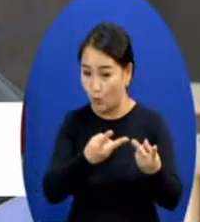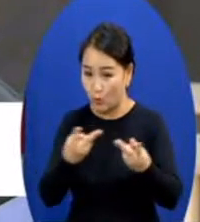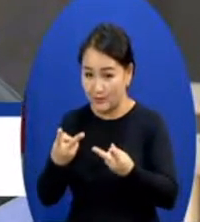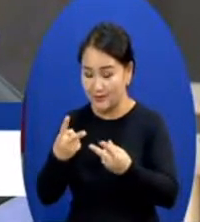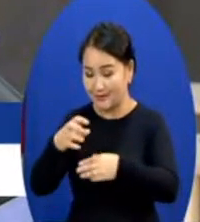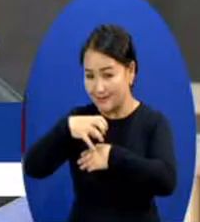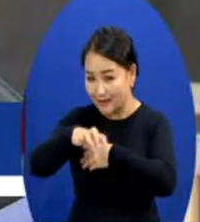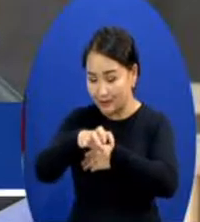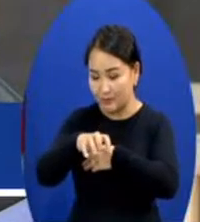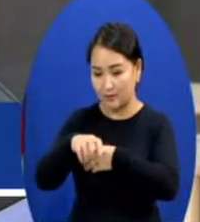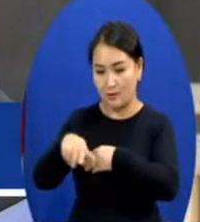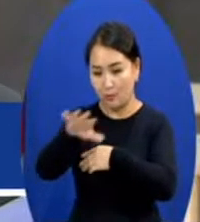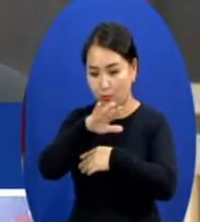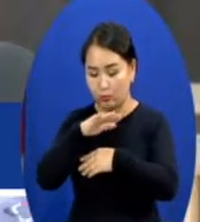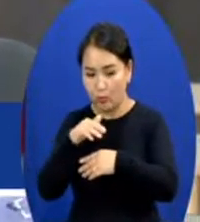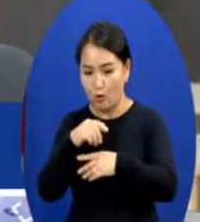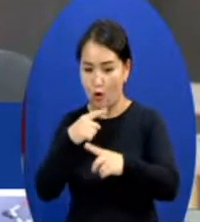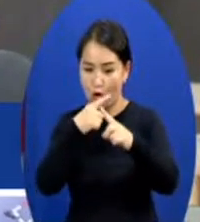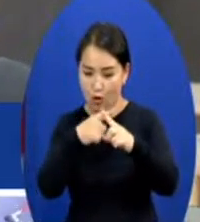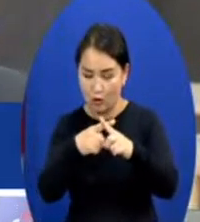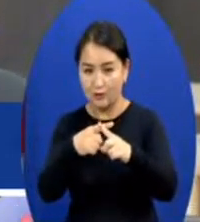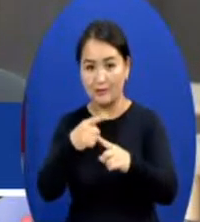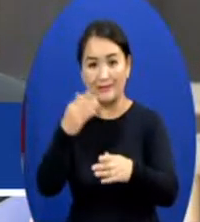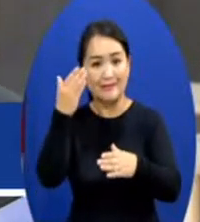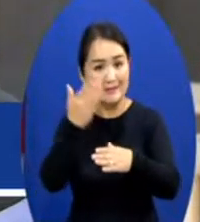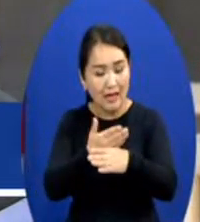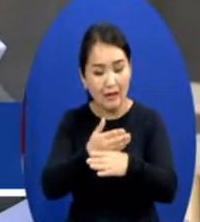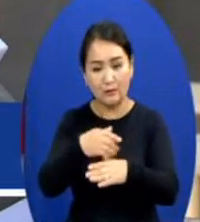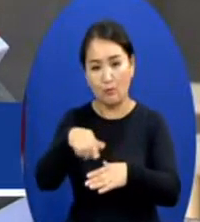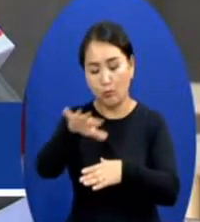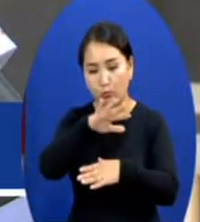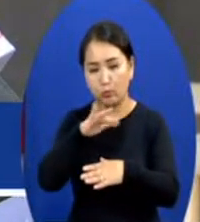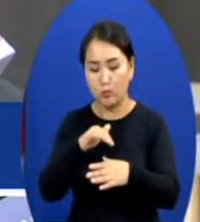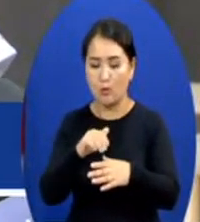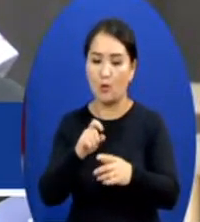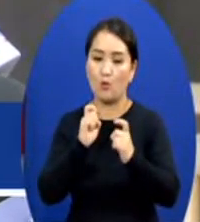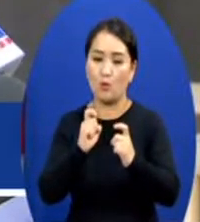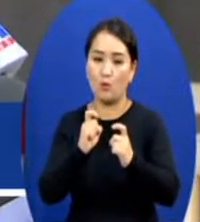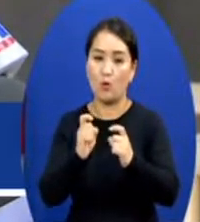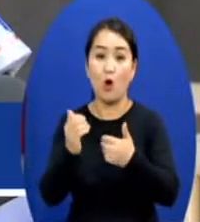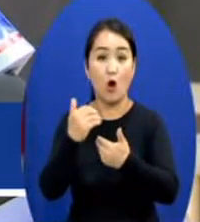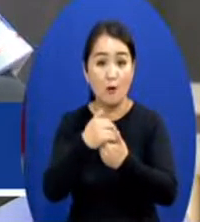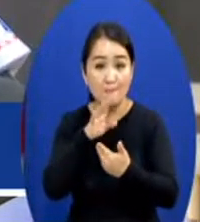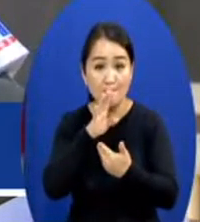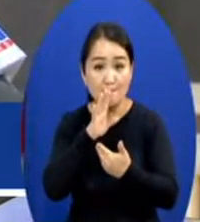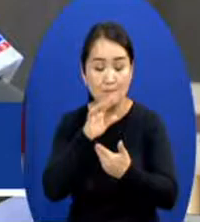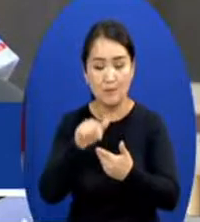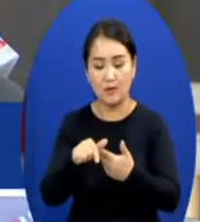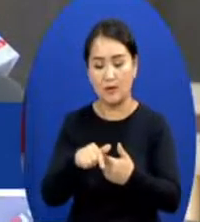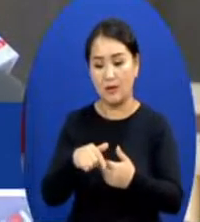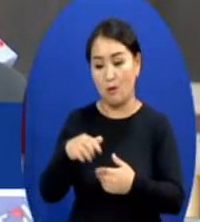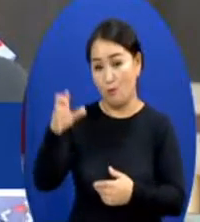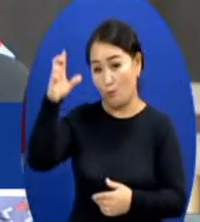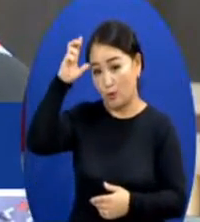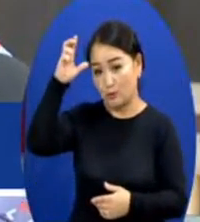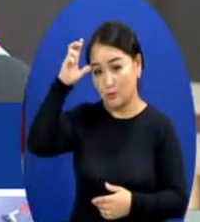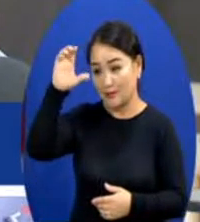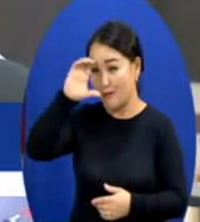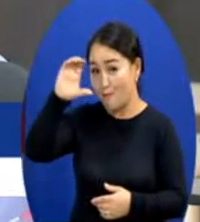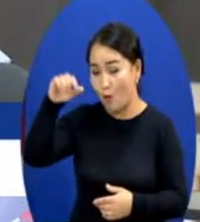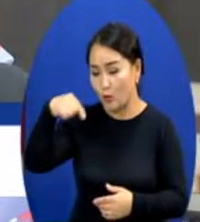бид нар бүх худалдаа үйлчилгээ салбар тавьж байгаа хориг саадуудыг бүгдийг нь одоо хэвийн горим руу шилжүүлээ. За мөн сая бид нар